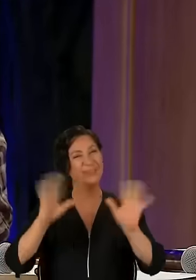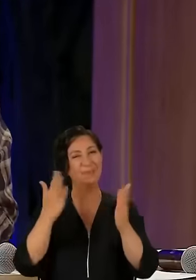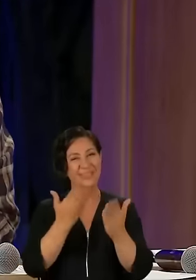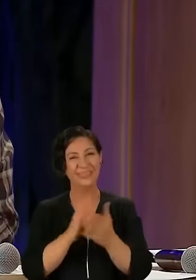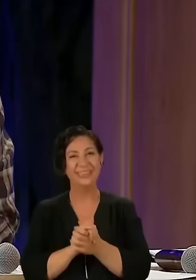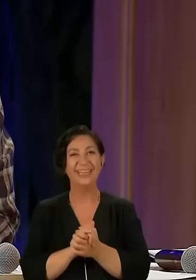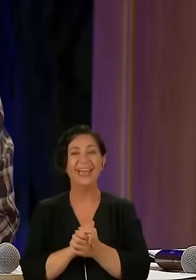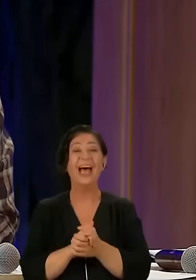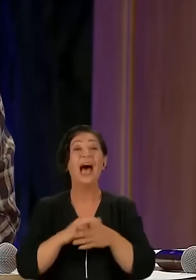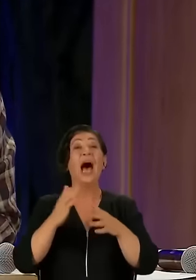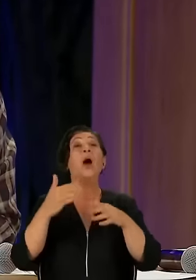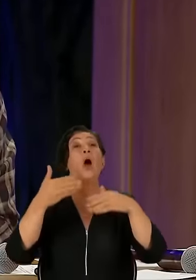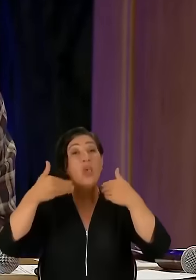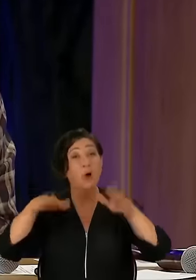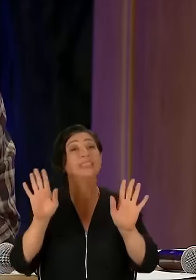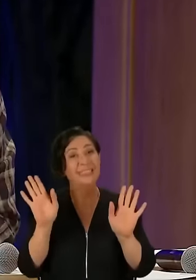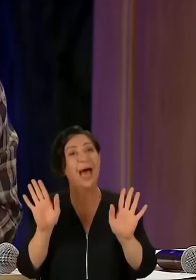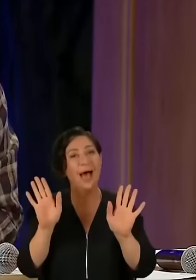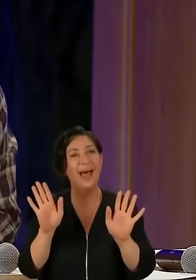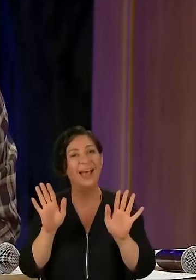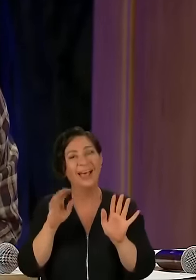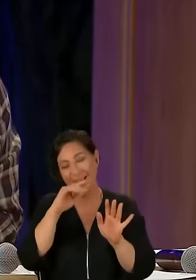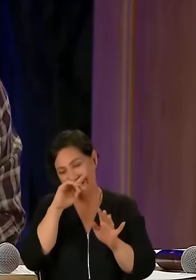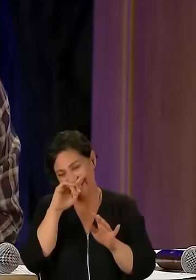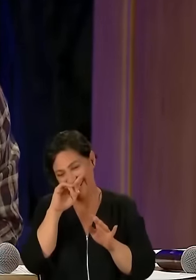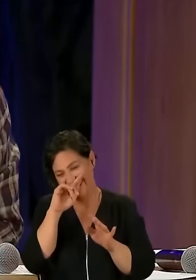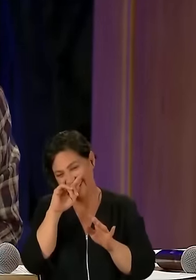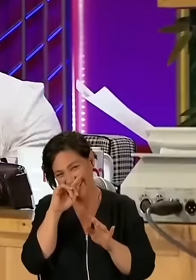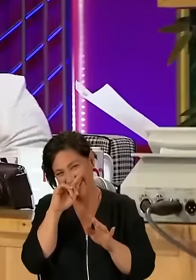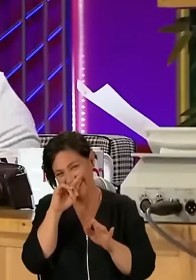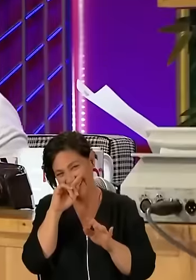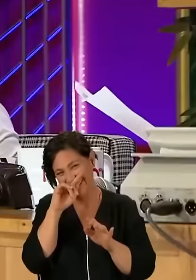Mükemmelsin. Aksi takdirde